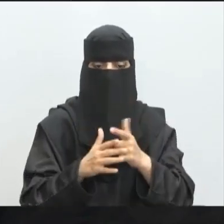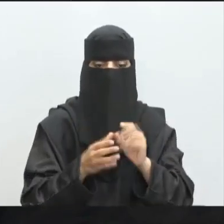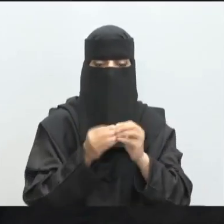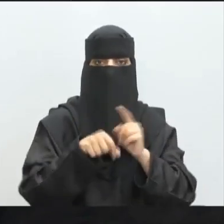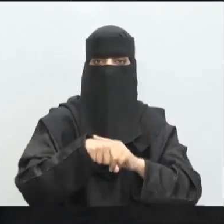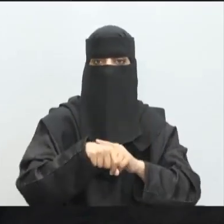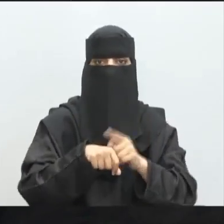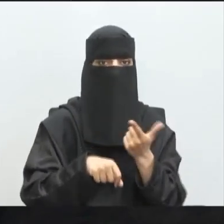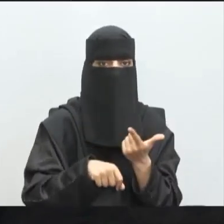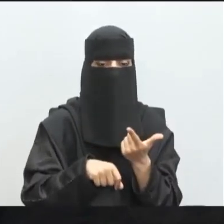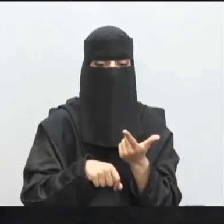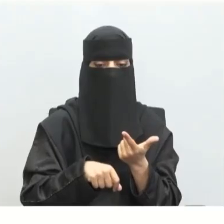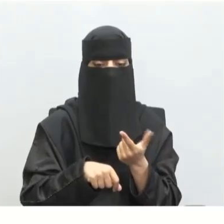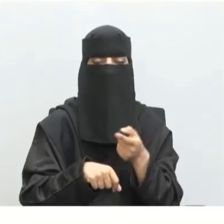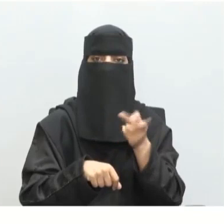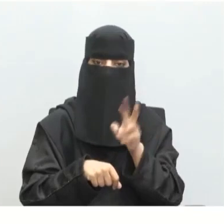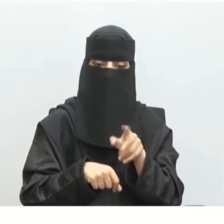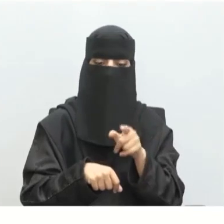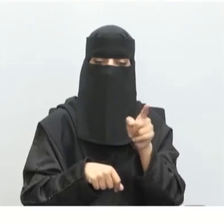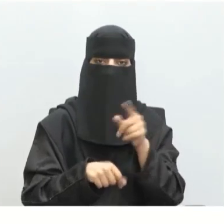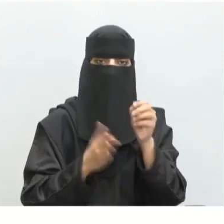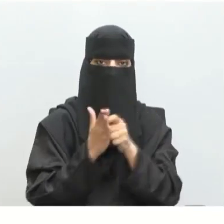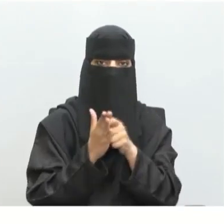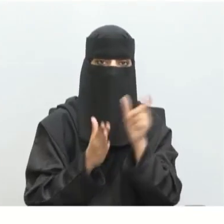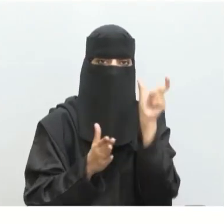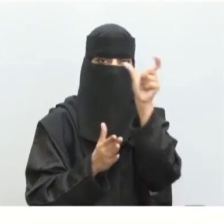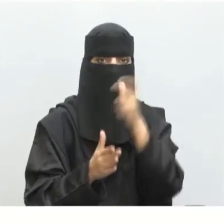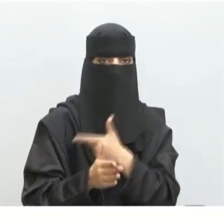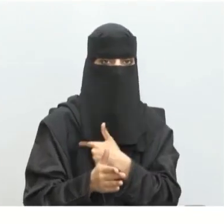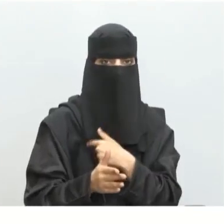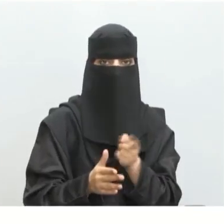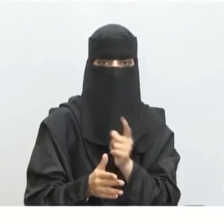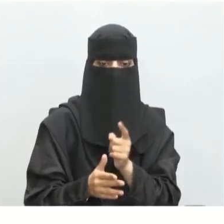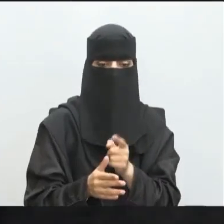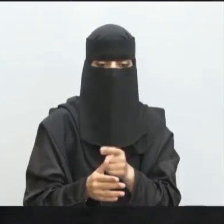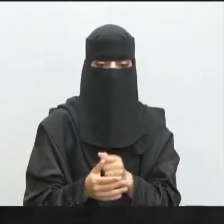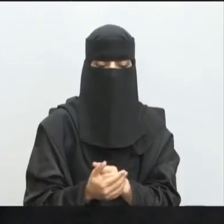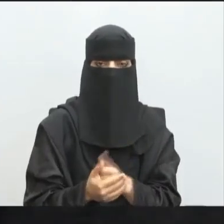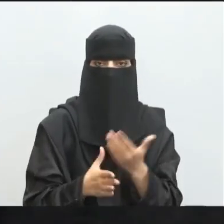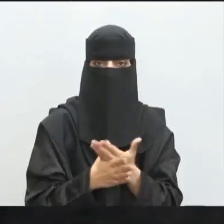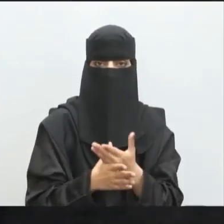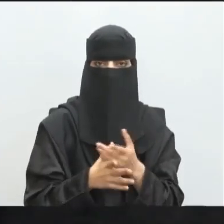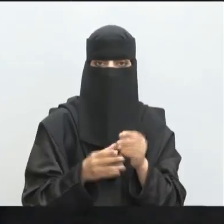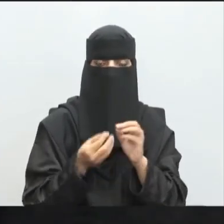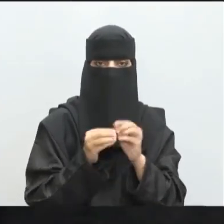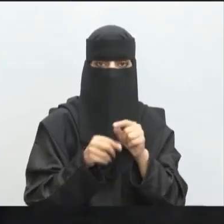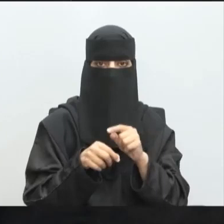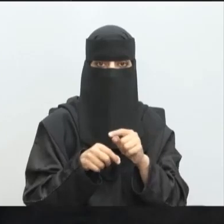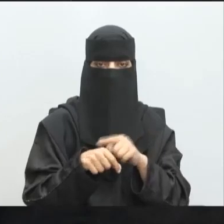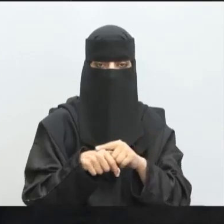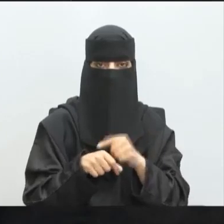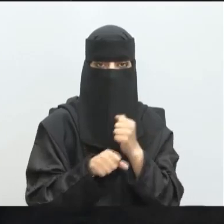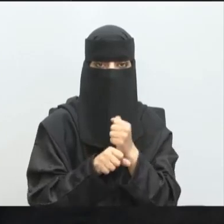البني رائعين ايضا لا تكتب اسم الخريطه الطبوغرافيه باللون البني لان اللون البني هو